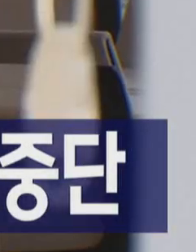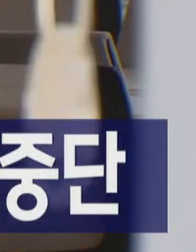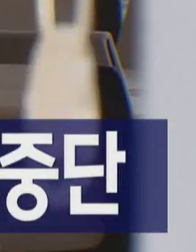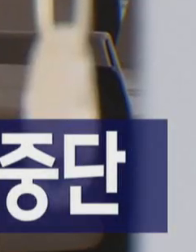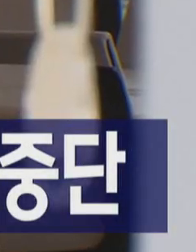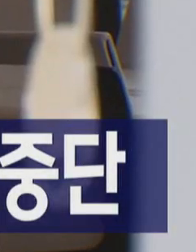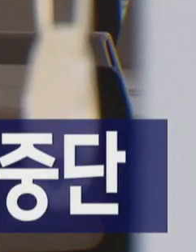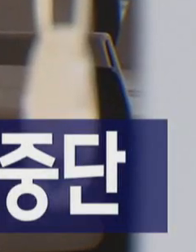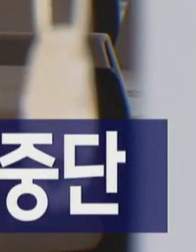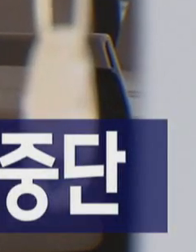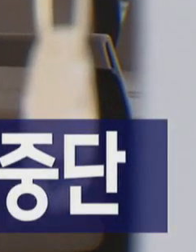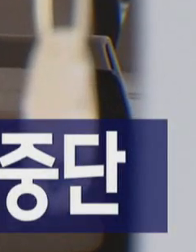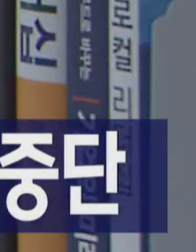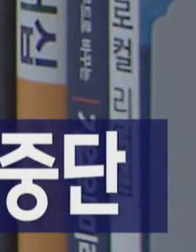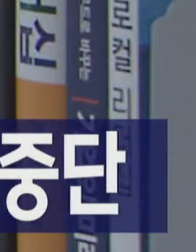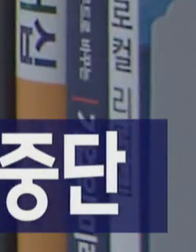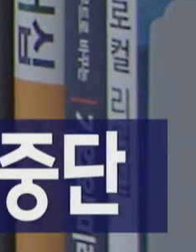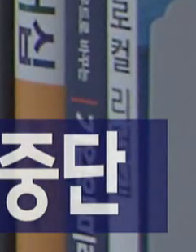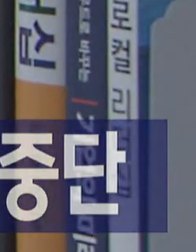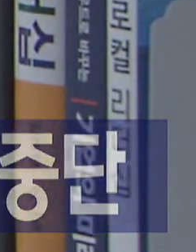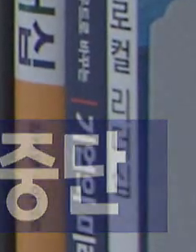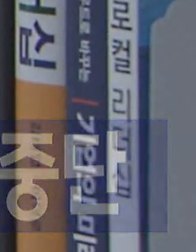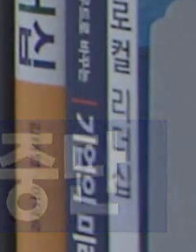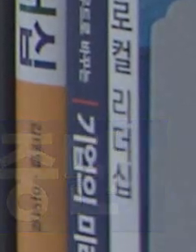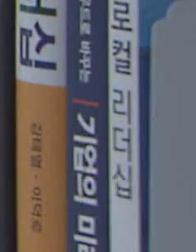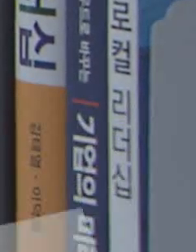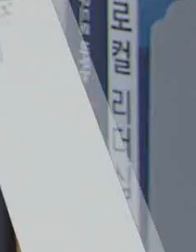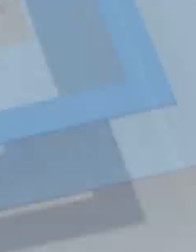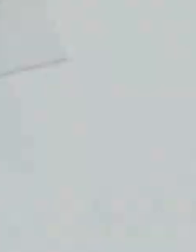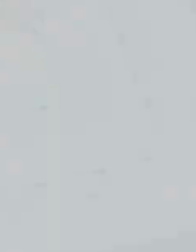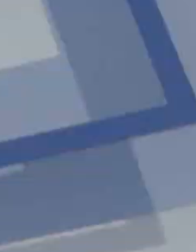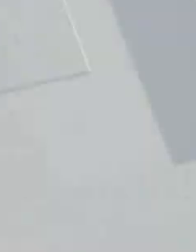중단되는 등 지역도 감염에 대한 대응이 크게 강화됐습니다.